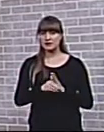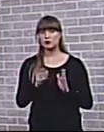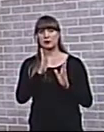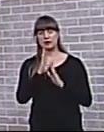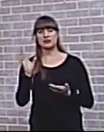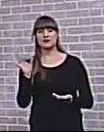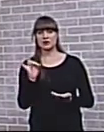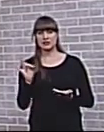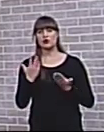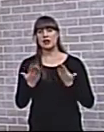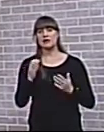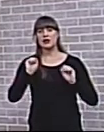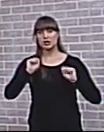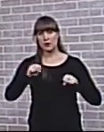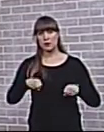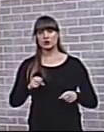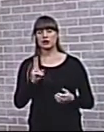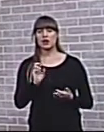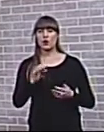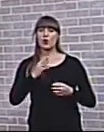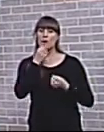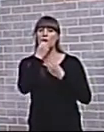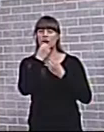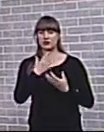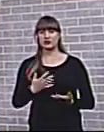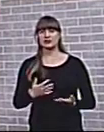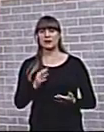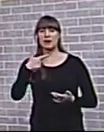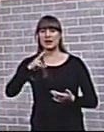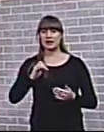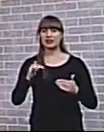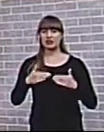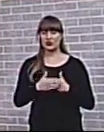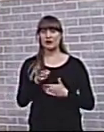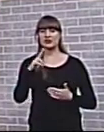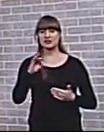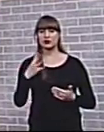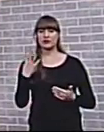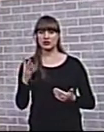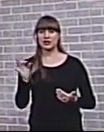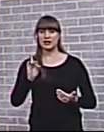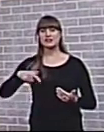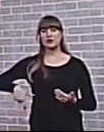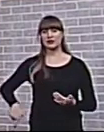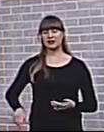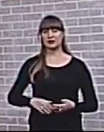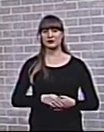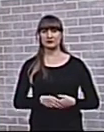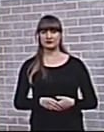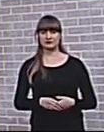Ростове, наверное, можно как о положительном. Галина Белоусова, Тагир Фатахов, Дон-24,